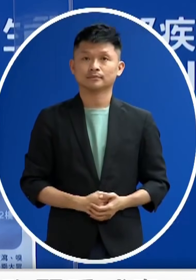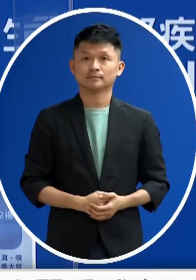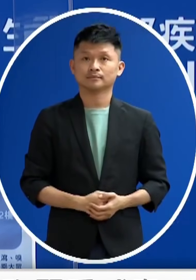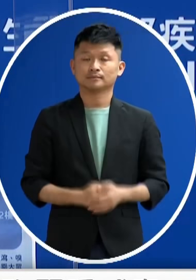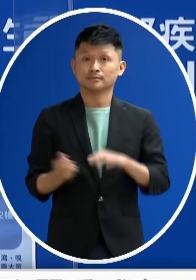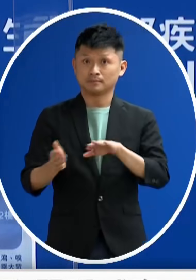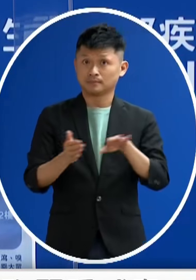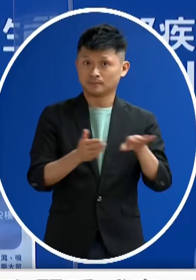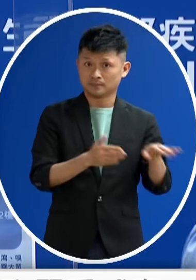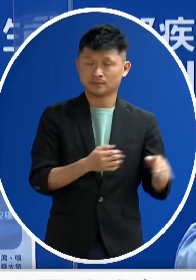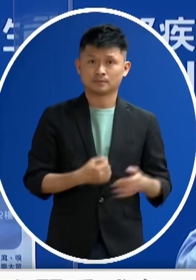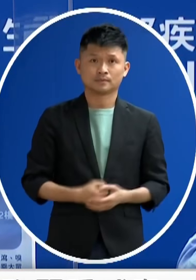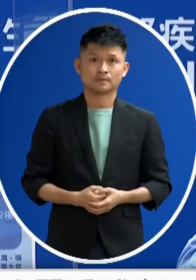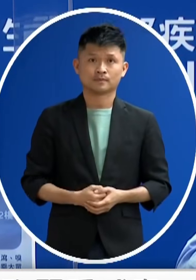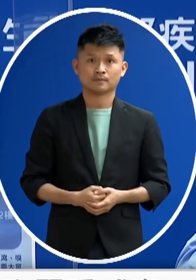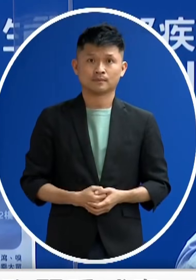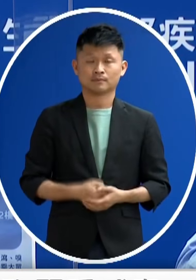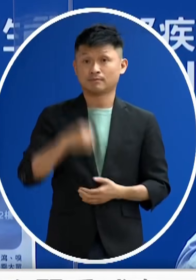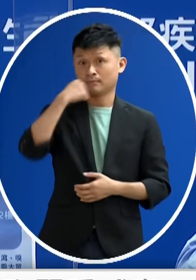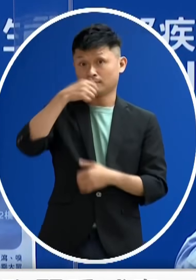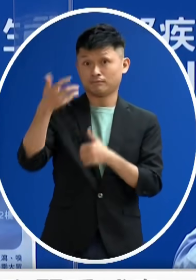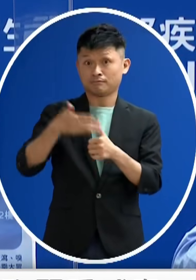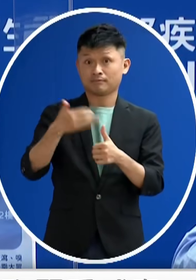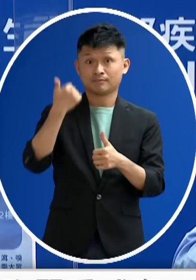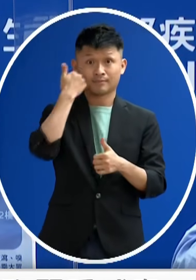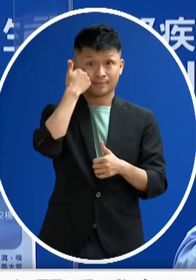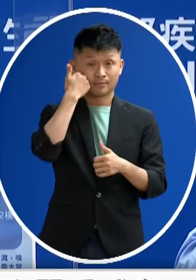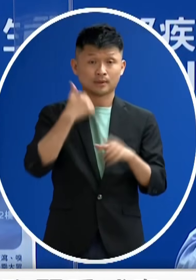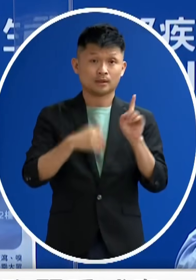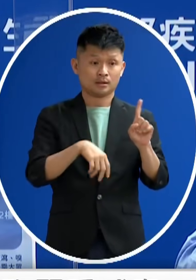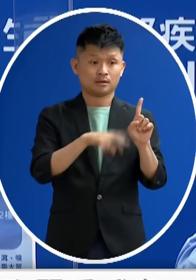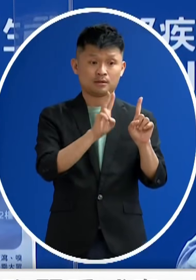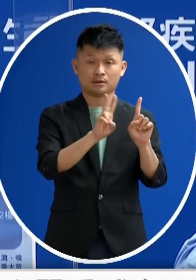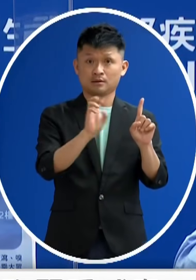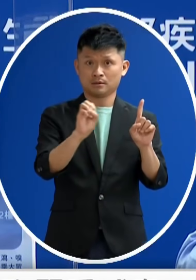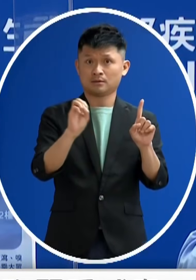那另外一起的本土的案件